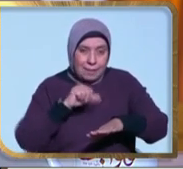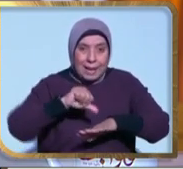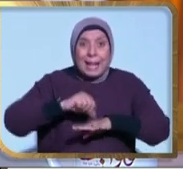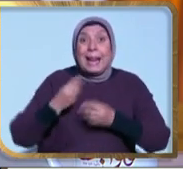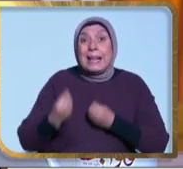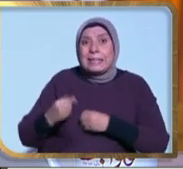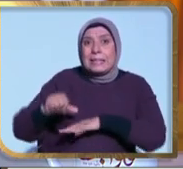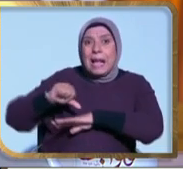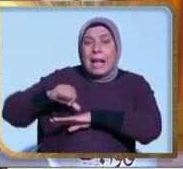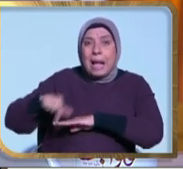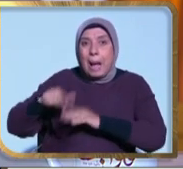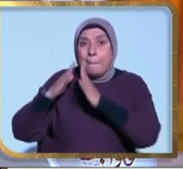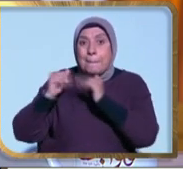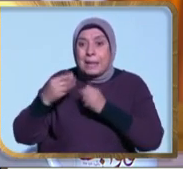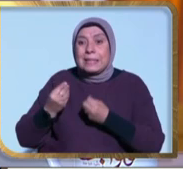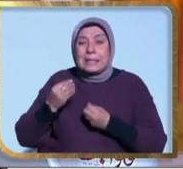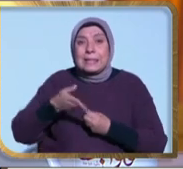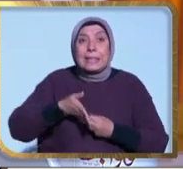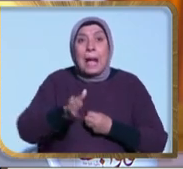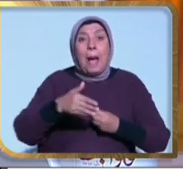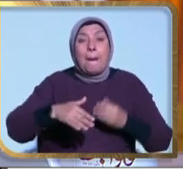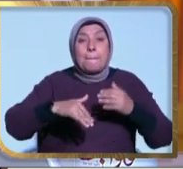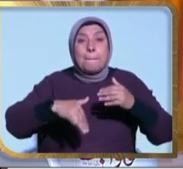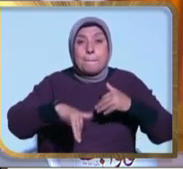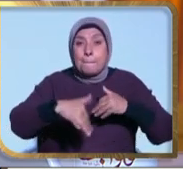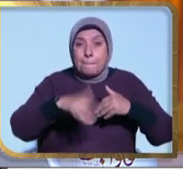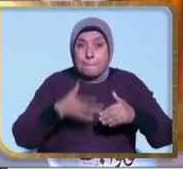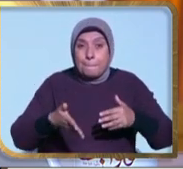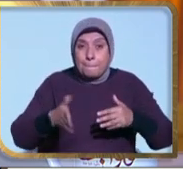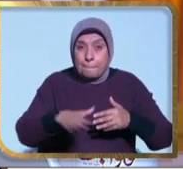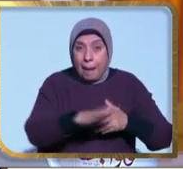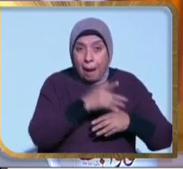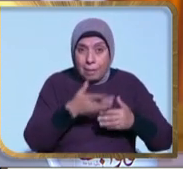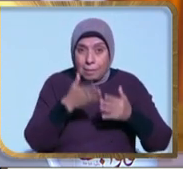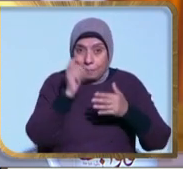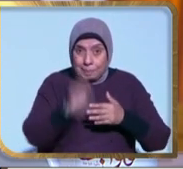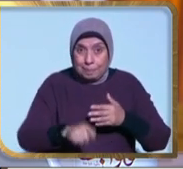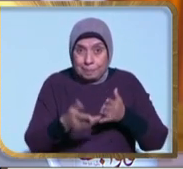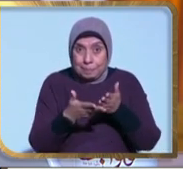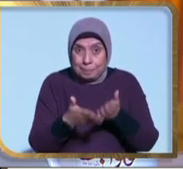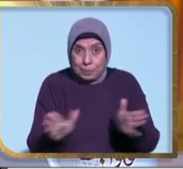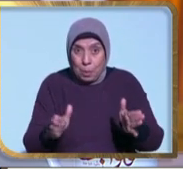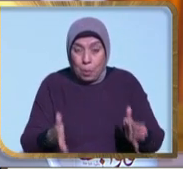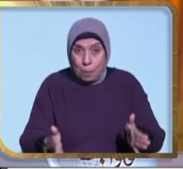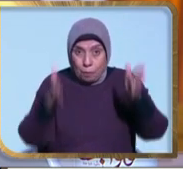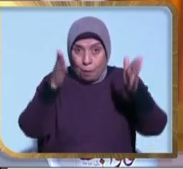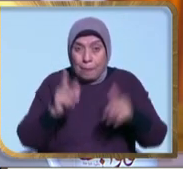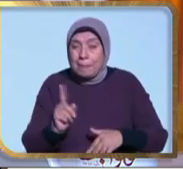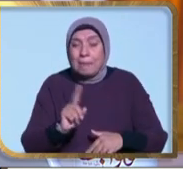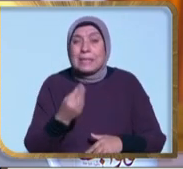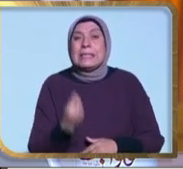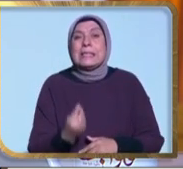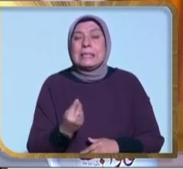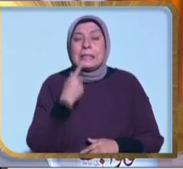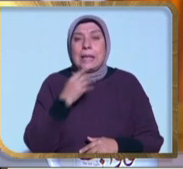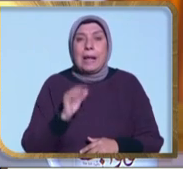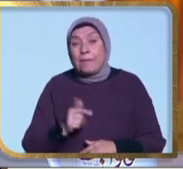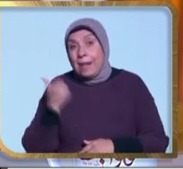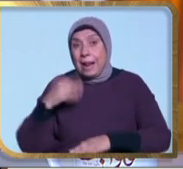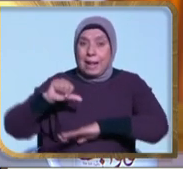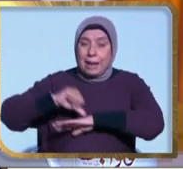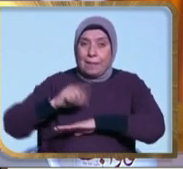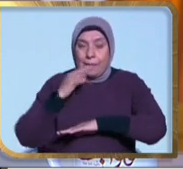ما يعبروا بقى البحر الاحمر ويدخلوا صحراء سيناء المباركه انه ان اهلك الله